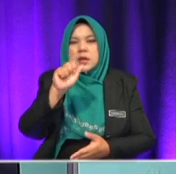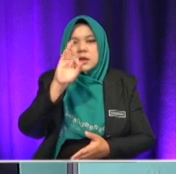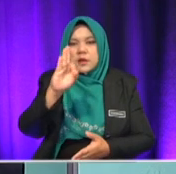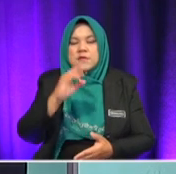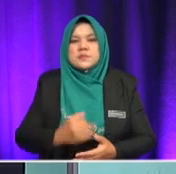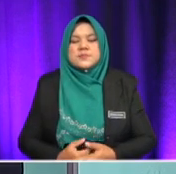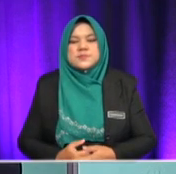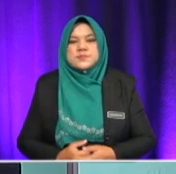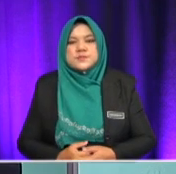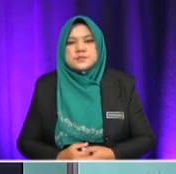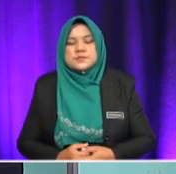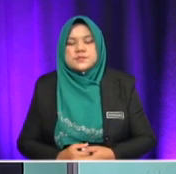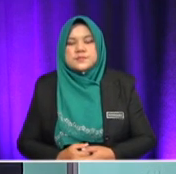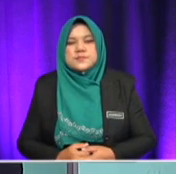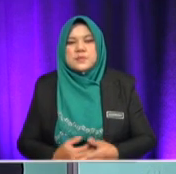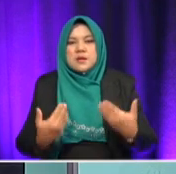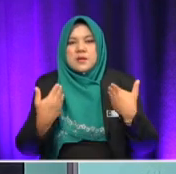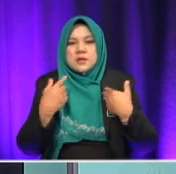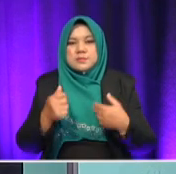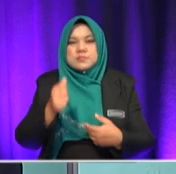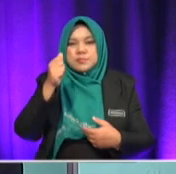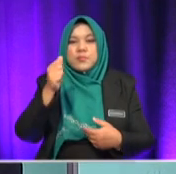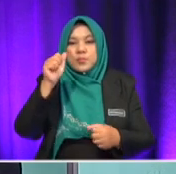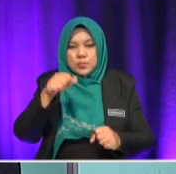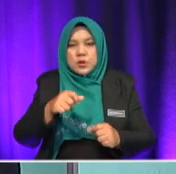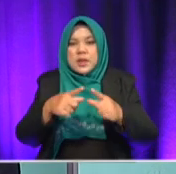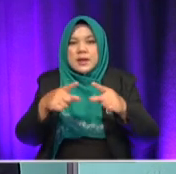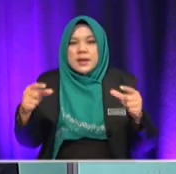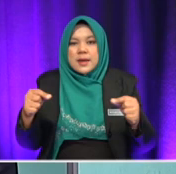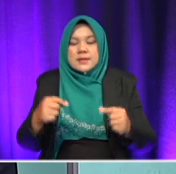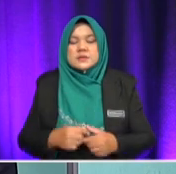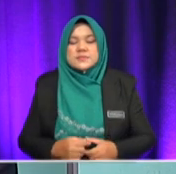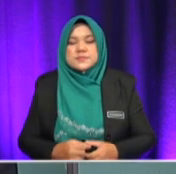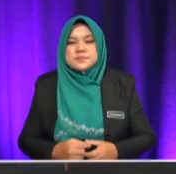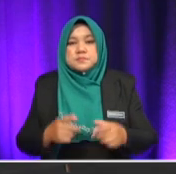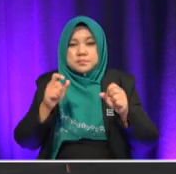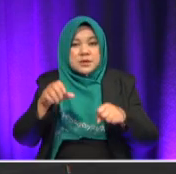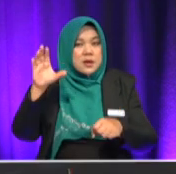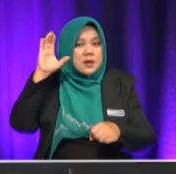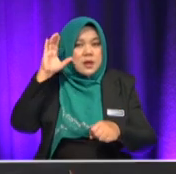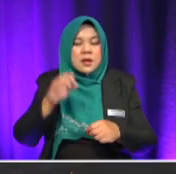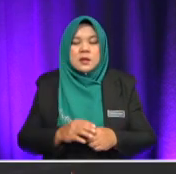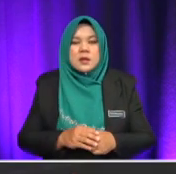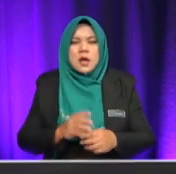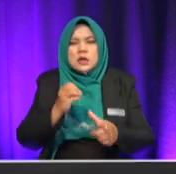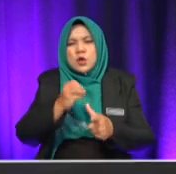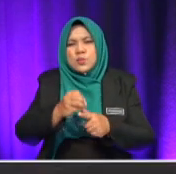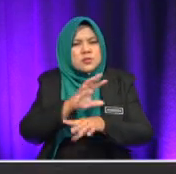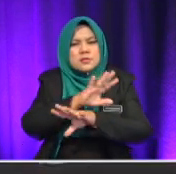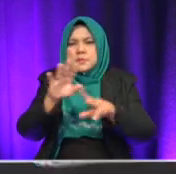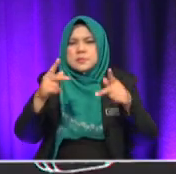tak bacakan angkanya tuh ada kuning merah dan juga warna hijau tua pernah dengar atau pun tak pernah dengar